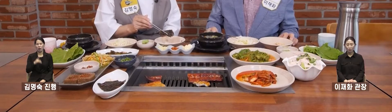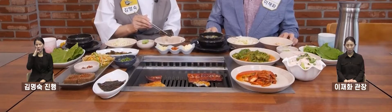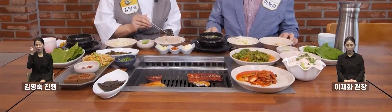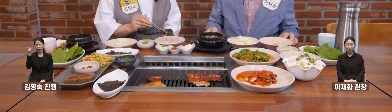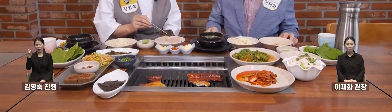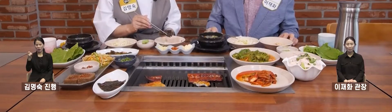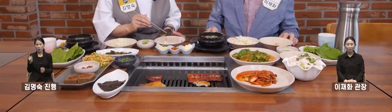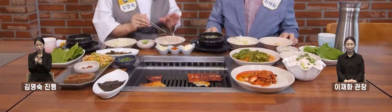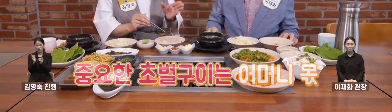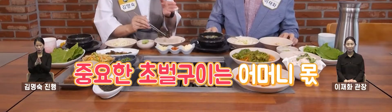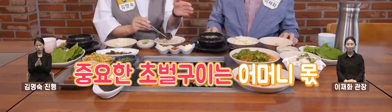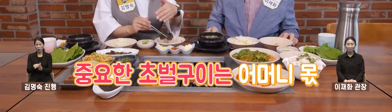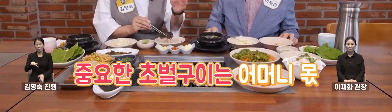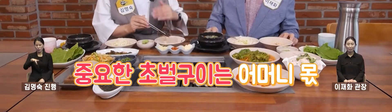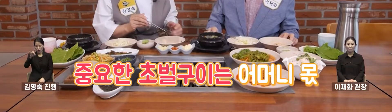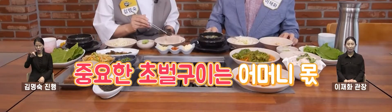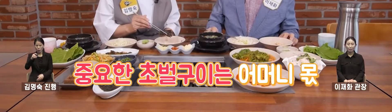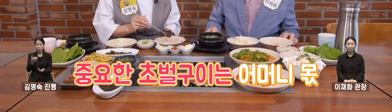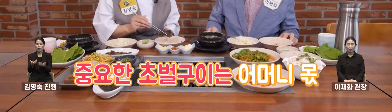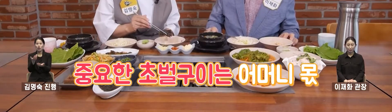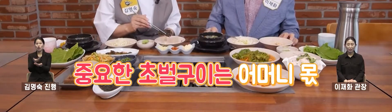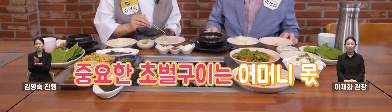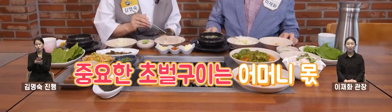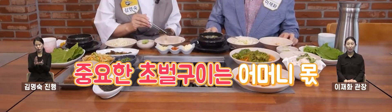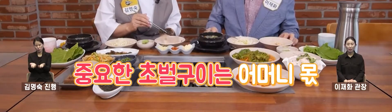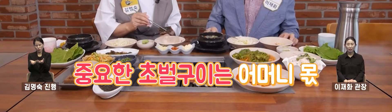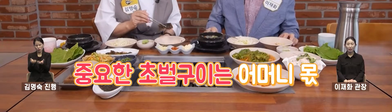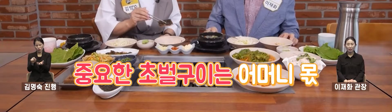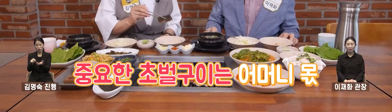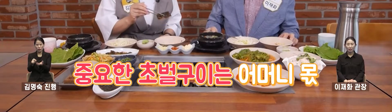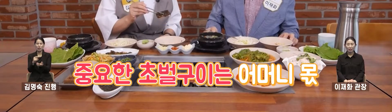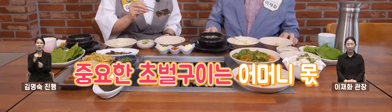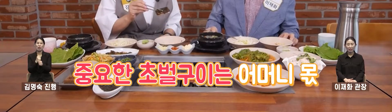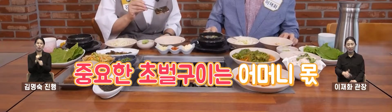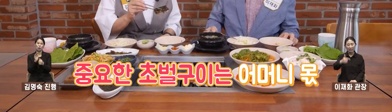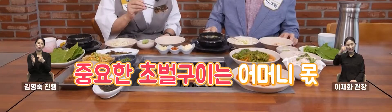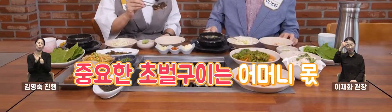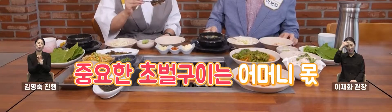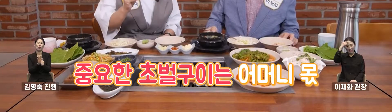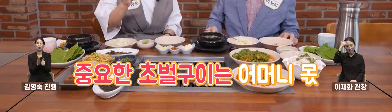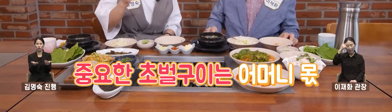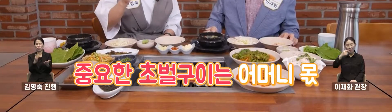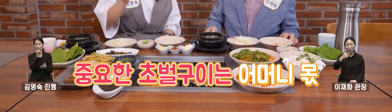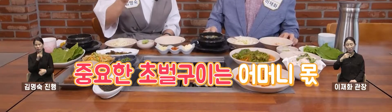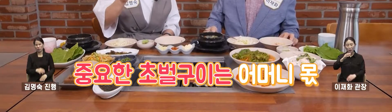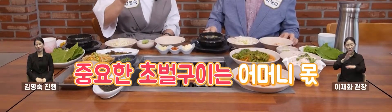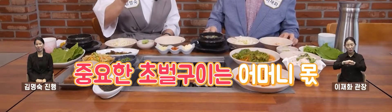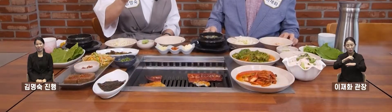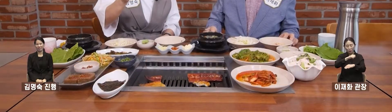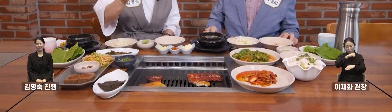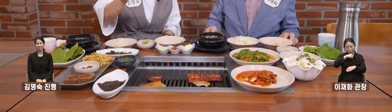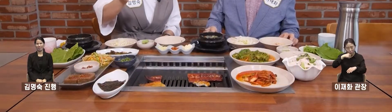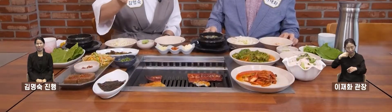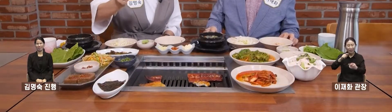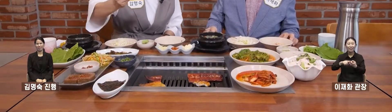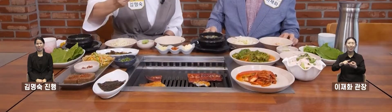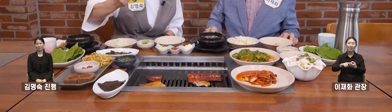어머니께서 그렇게 직접 초벌구이를 해주세요. 옛 솜씨, 옛 손, 예. 손맛 그대로네요.